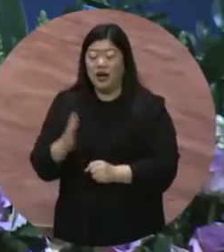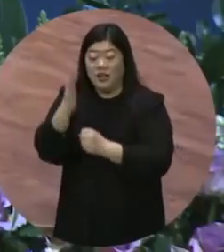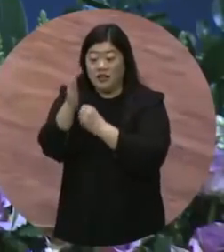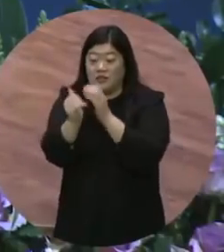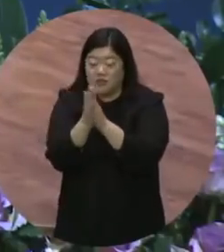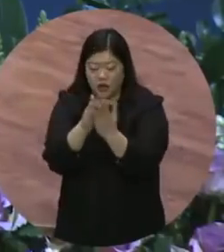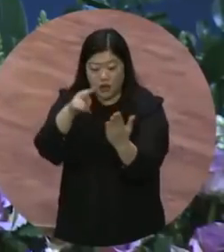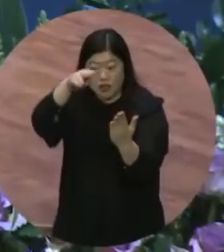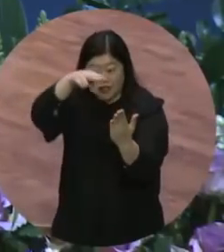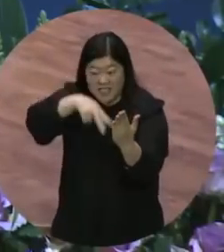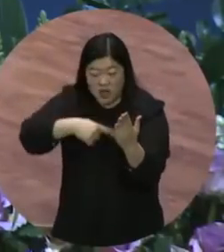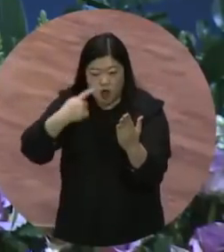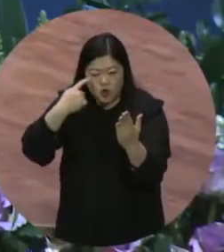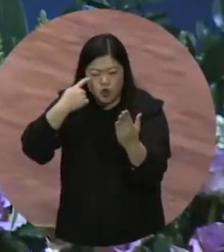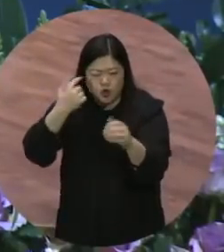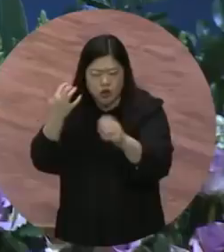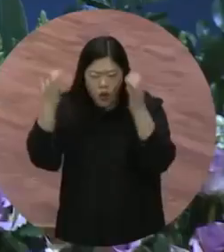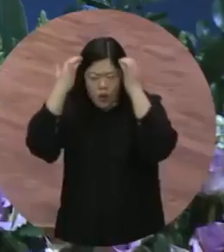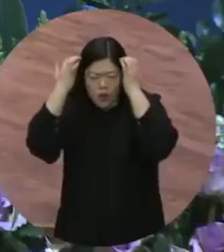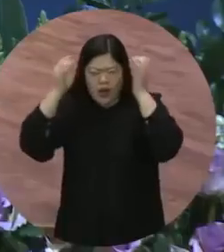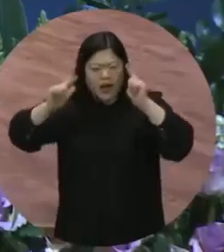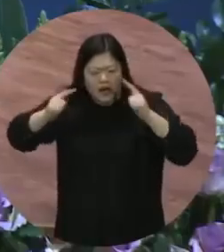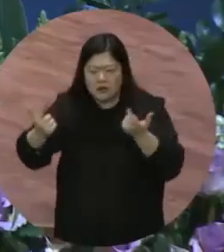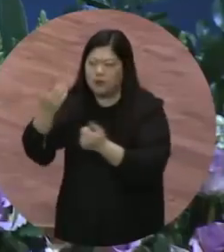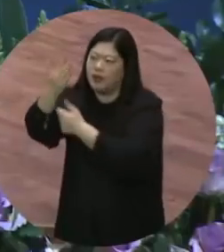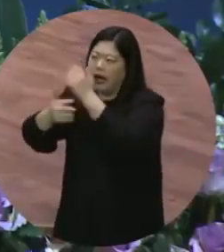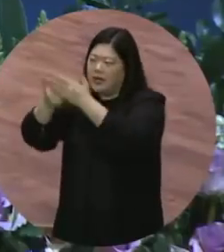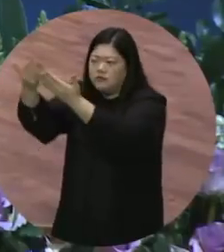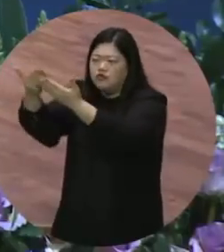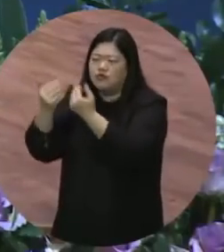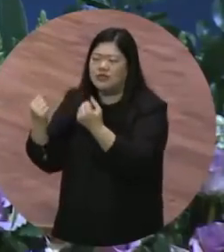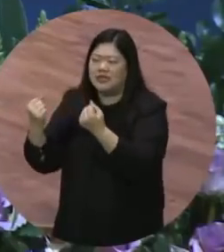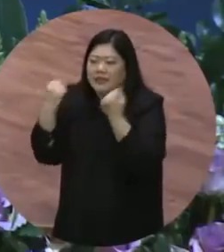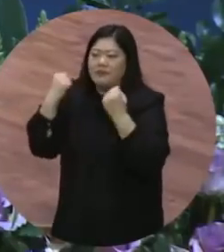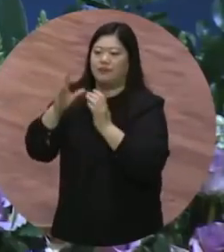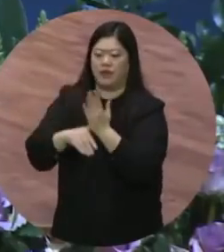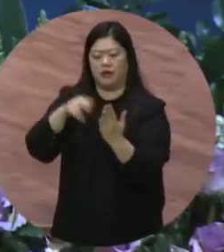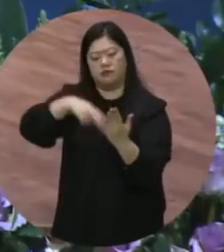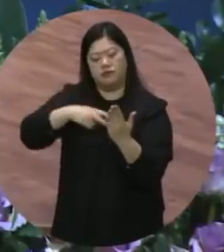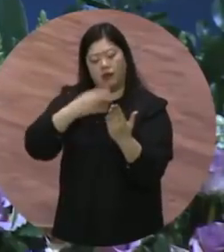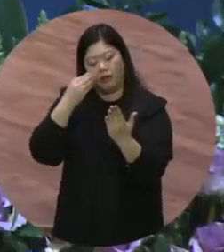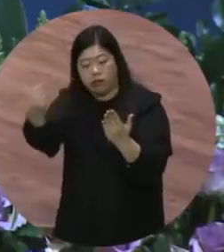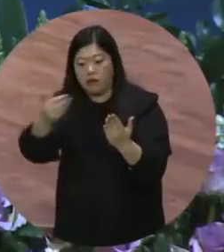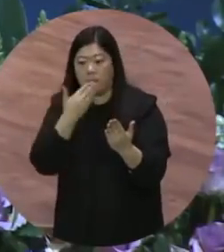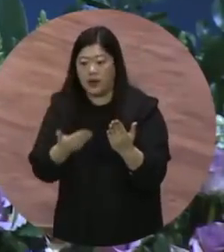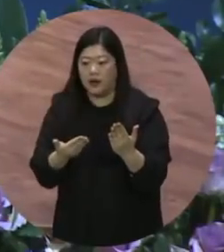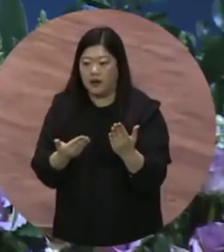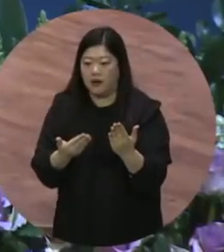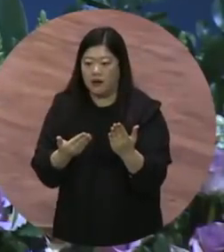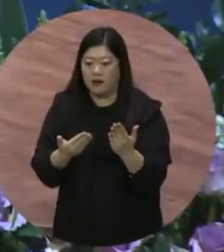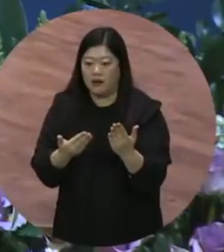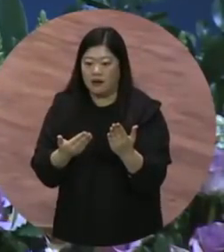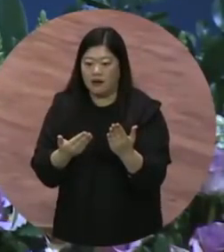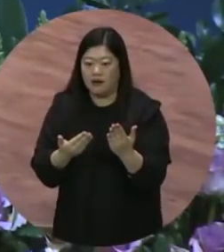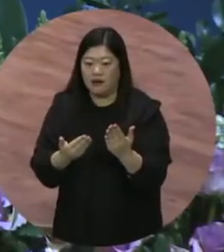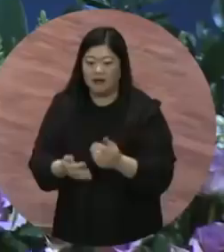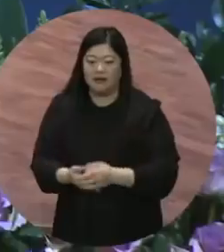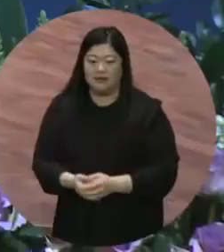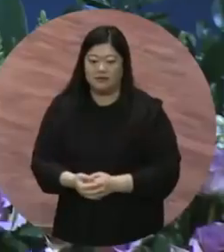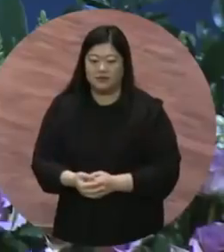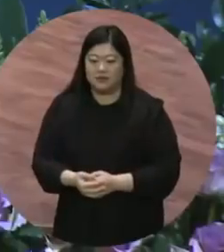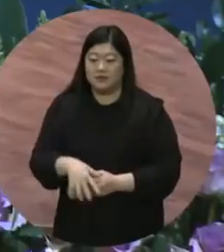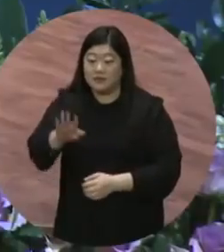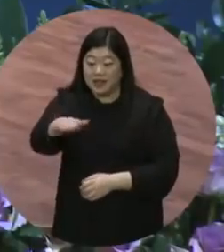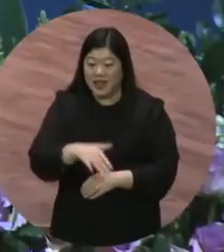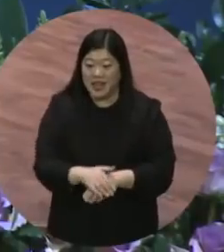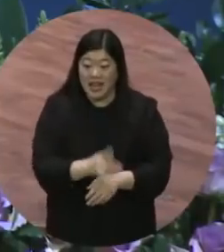거예요. 왜? 성경은 하나님의 감동으로 된 것으로 교훈과 책망과 바리감과 의로 교육하기에 유익하니 한 시간